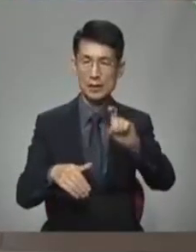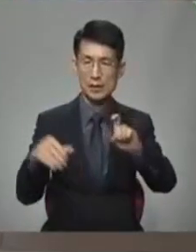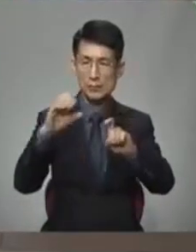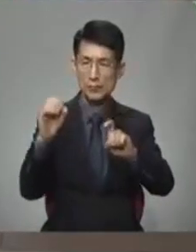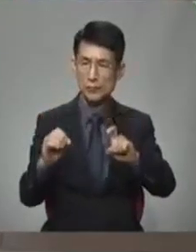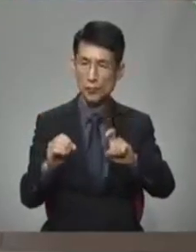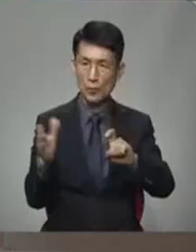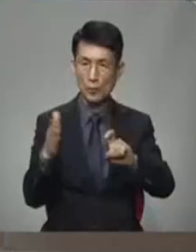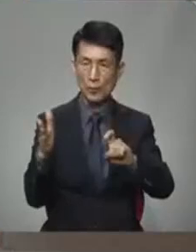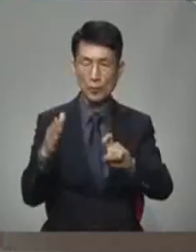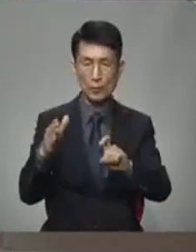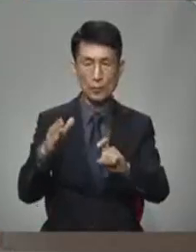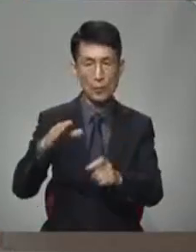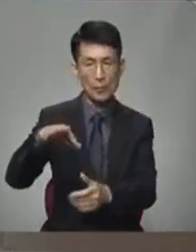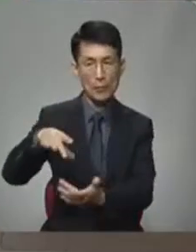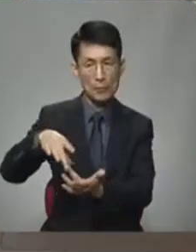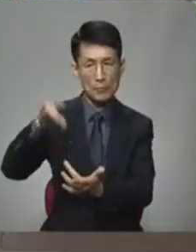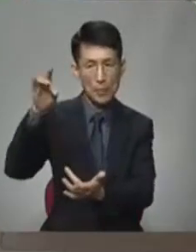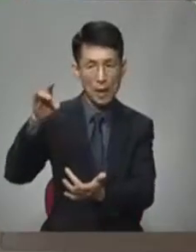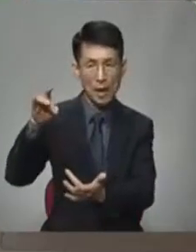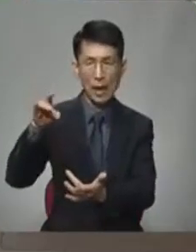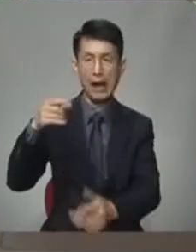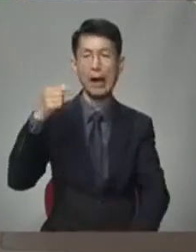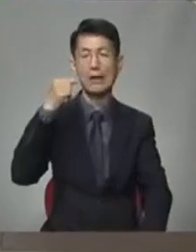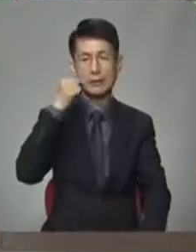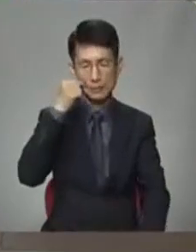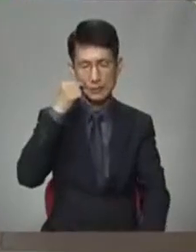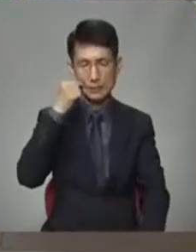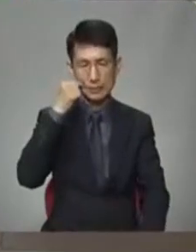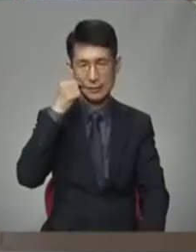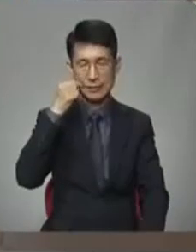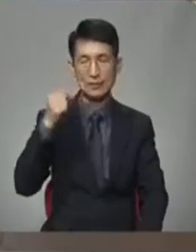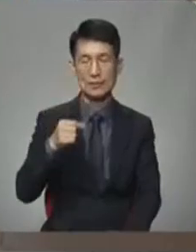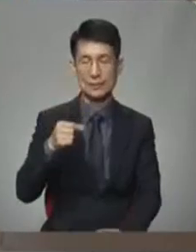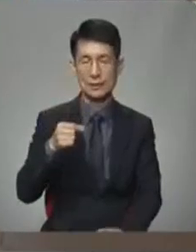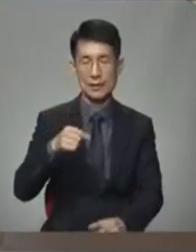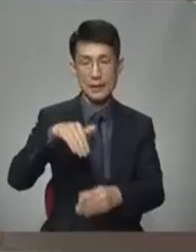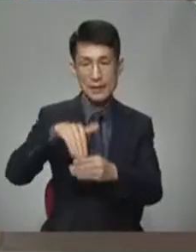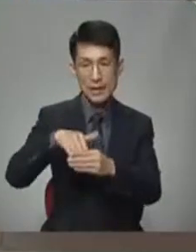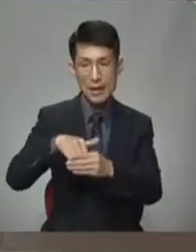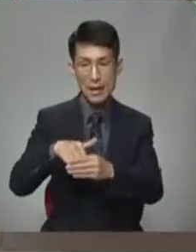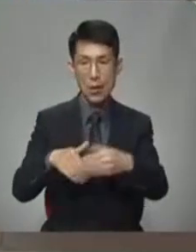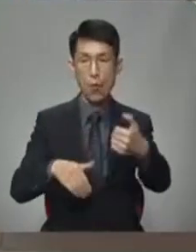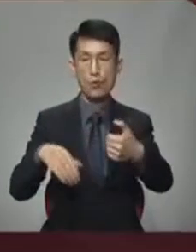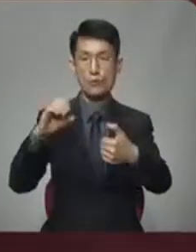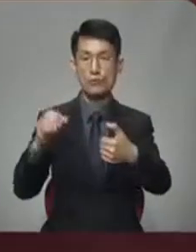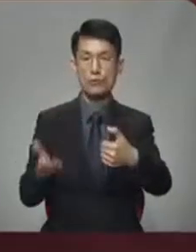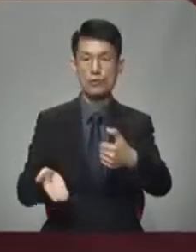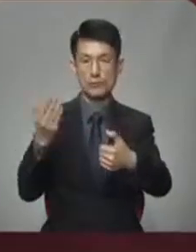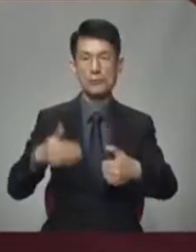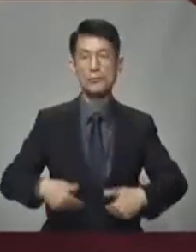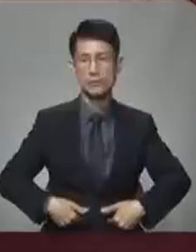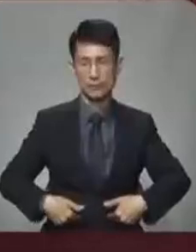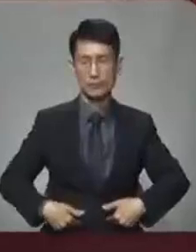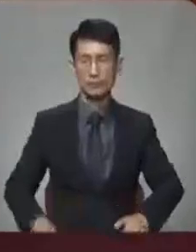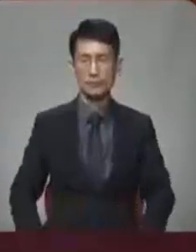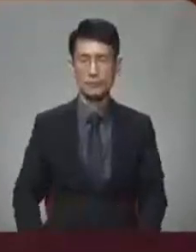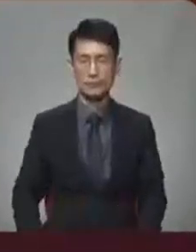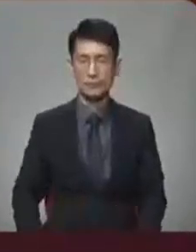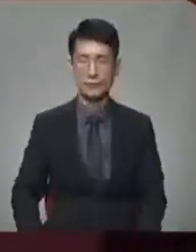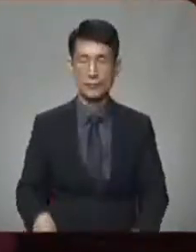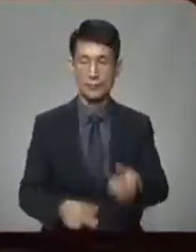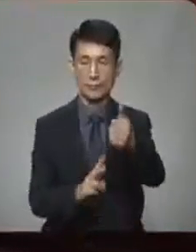득표를 가지고도 의장이 될 수가 있다는 거는 좀 불합리하다 그래서 최소한 과반수 인원의 확보가 필요하다 부의장